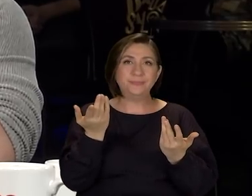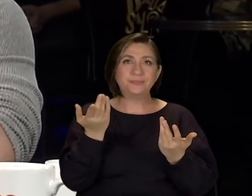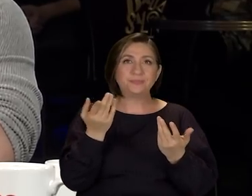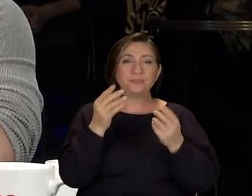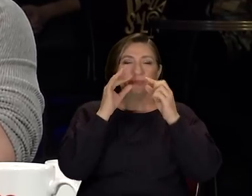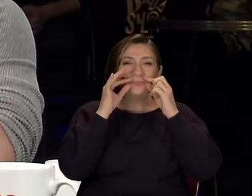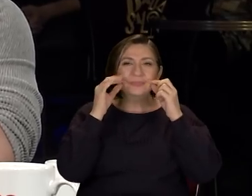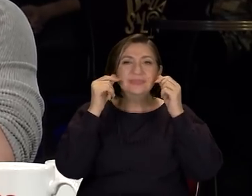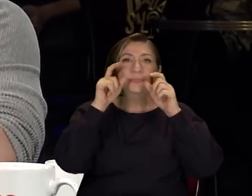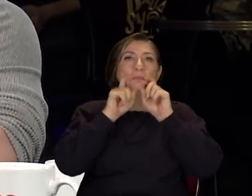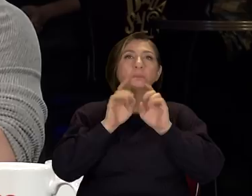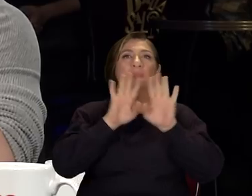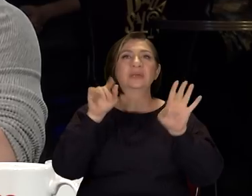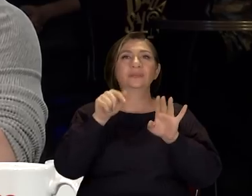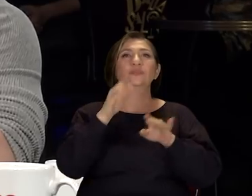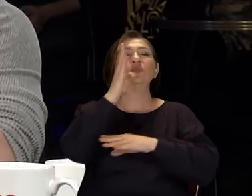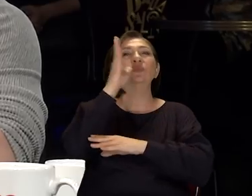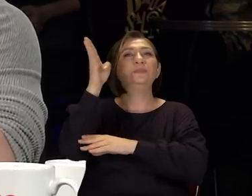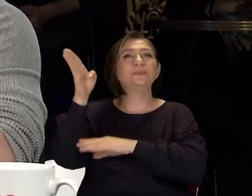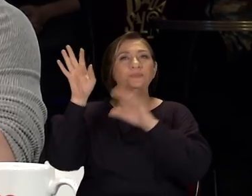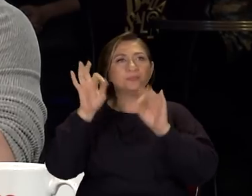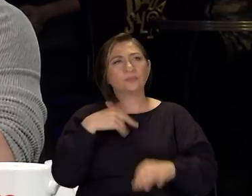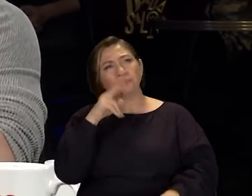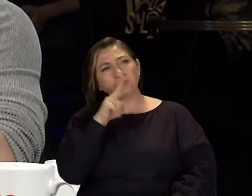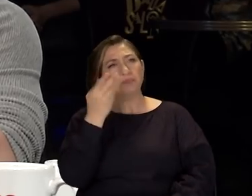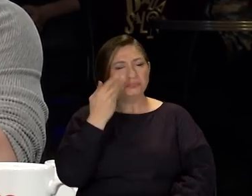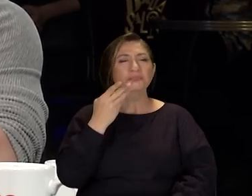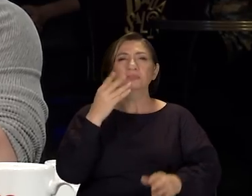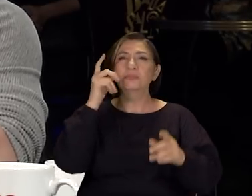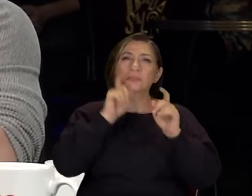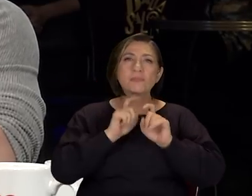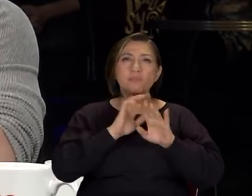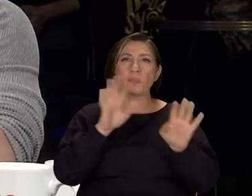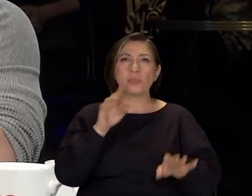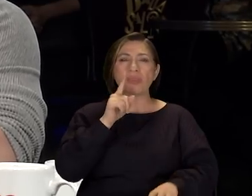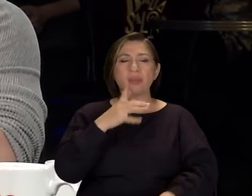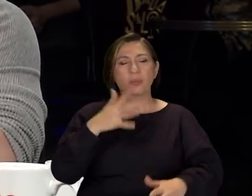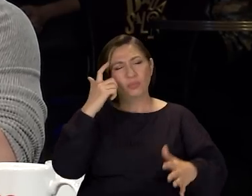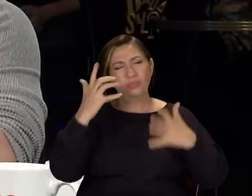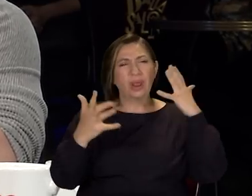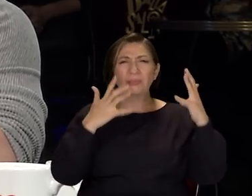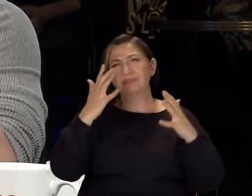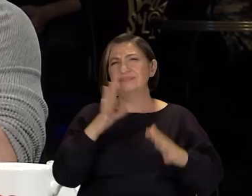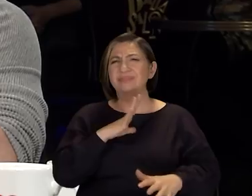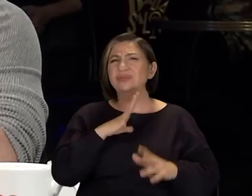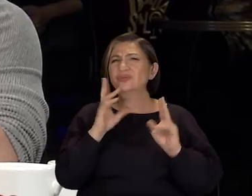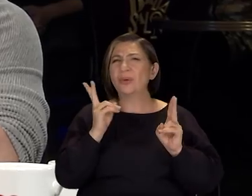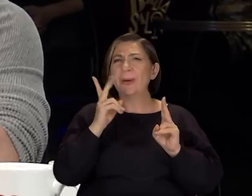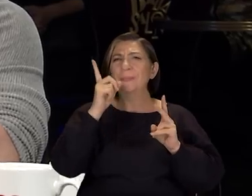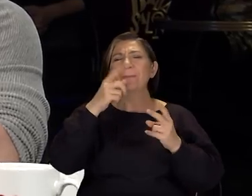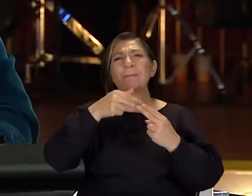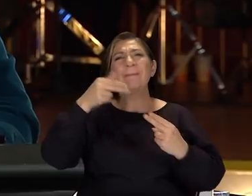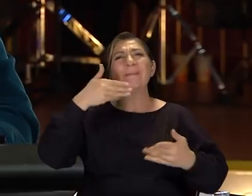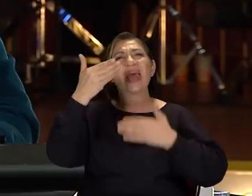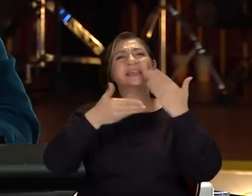tabii bıyık falan kesti ama onu da şimdi turneyle beraber gördüğüm kadarıyla. Evet. Ya o da çok bunalımlar geçiriyor tabii, normal bir belgesel yapmış.